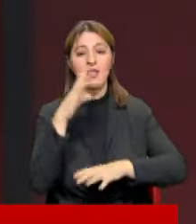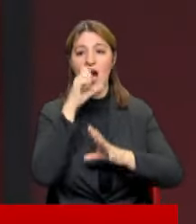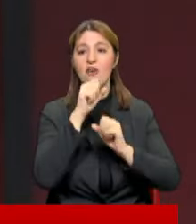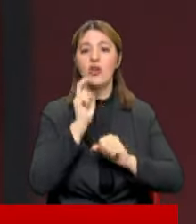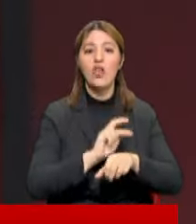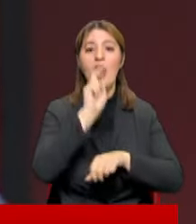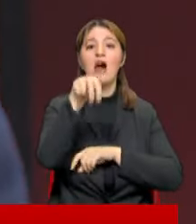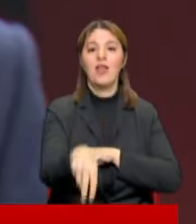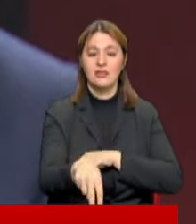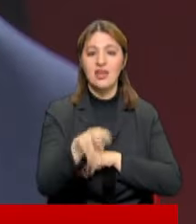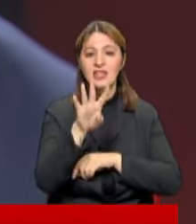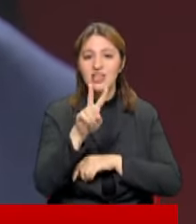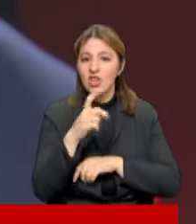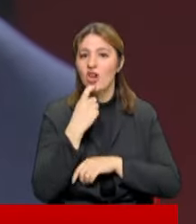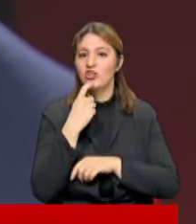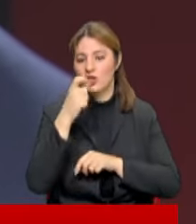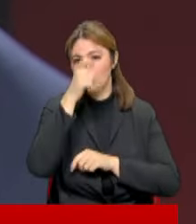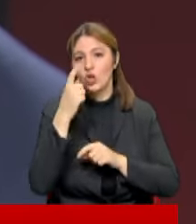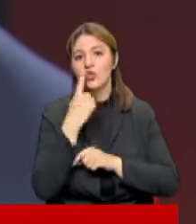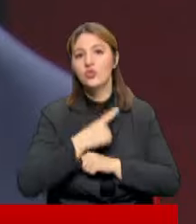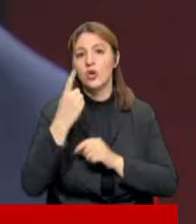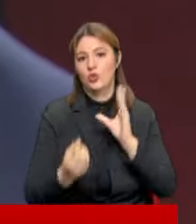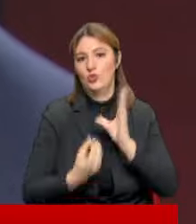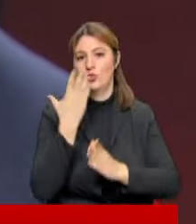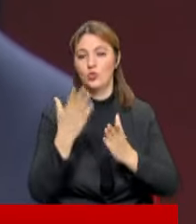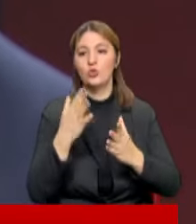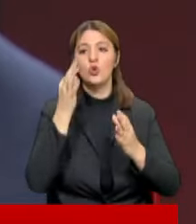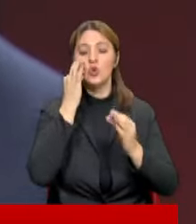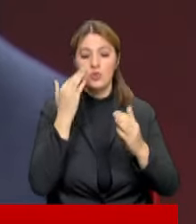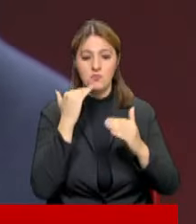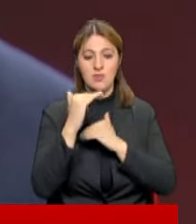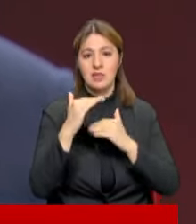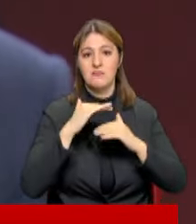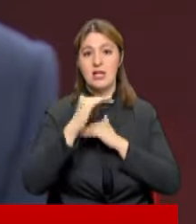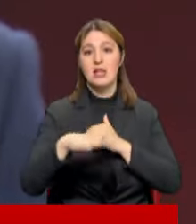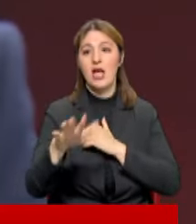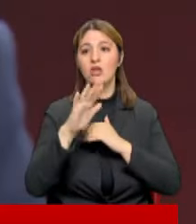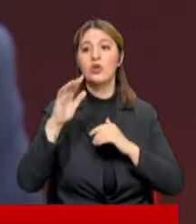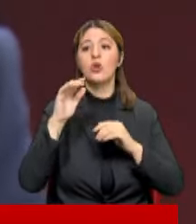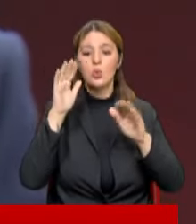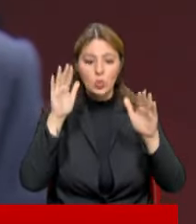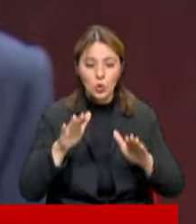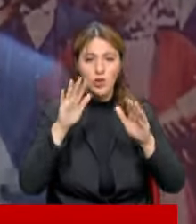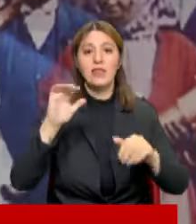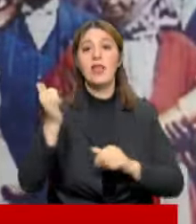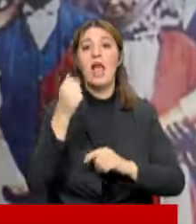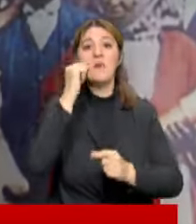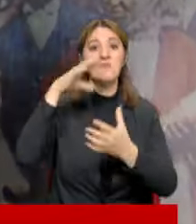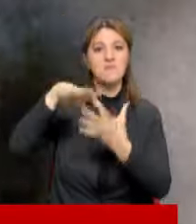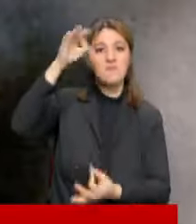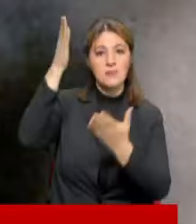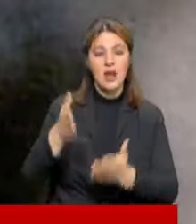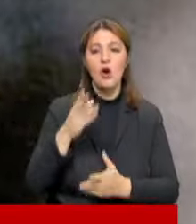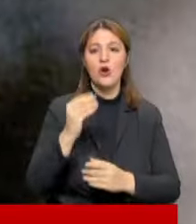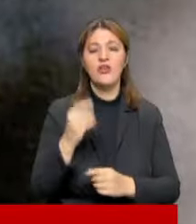ovasına atladı 42 yaşında Türkiye Cumhuriyeti'ni kurduğu ümmeti millet Kulu değerli birey yaptı Fikriye ve